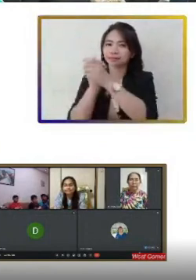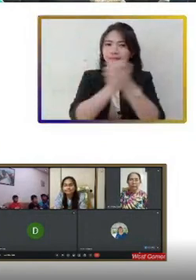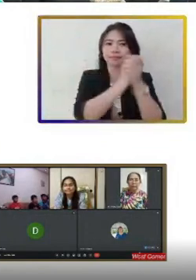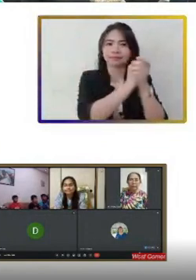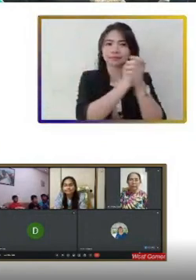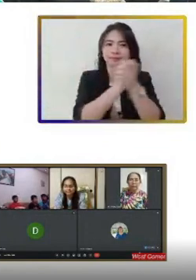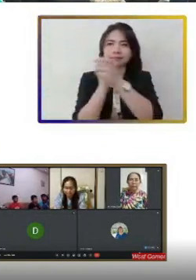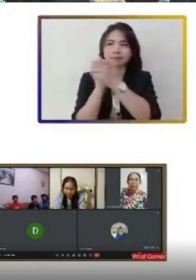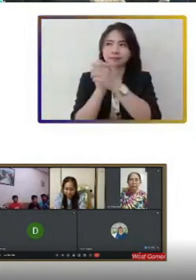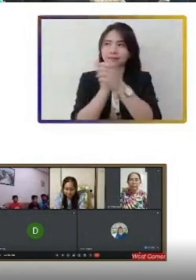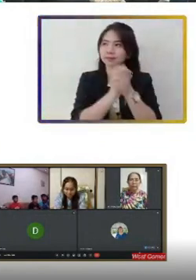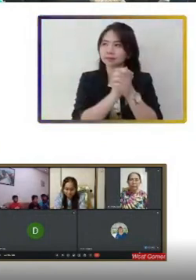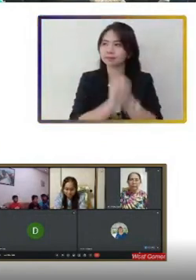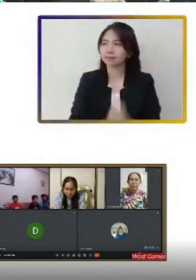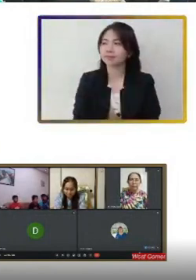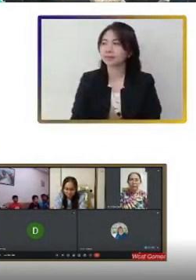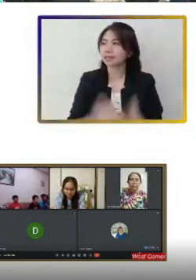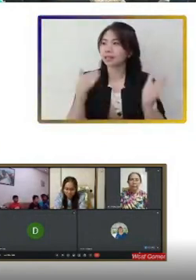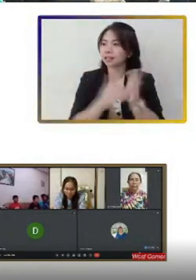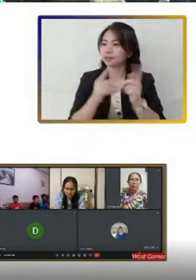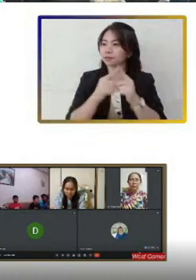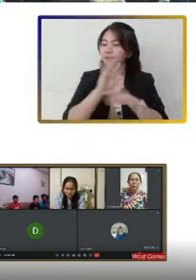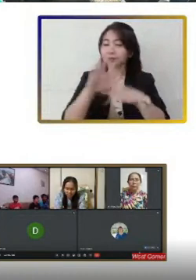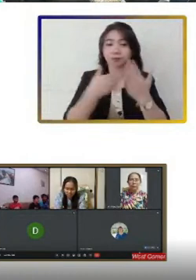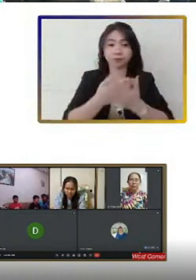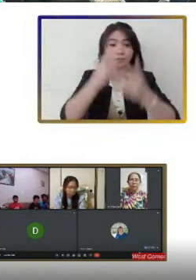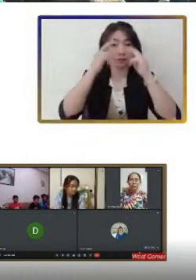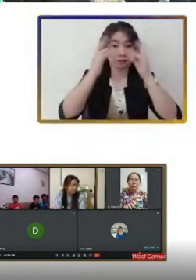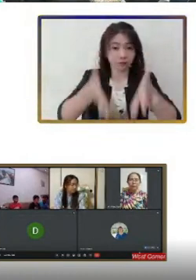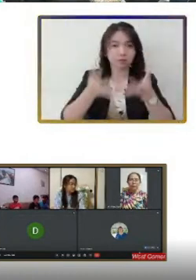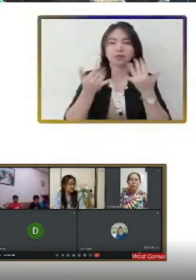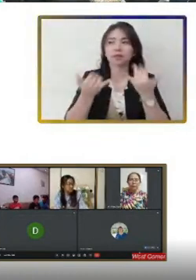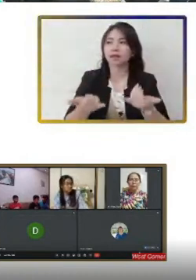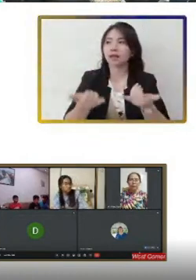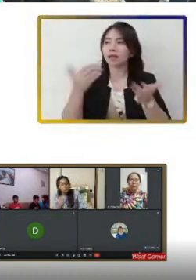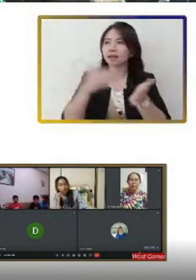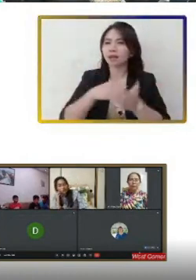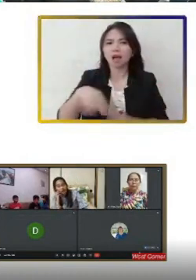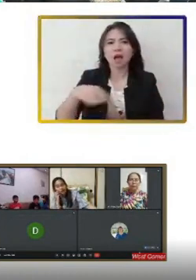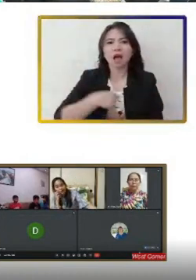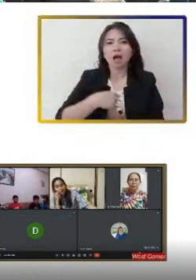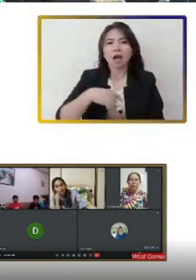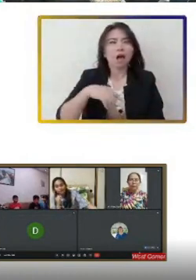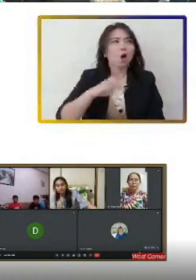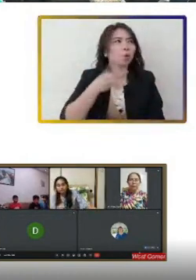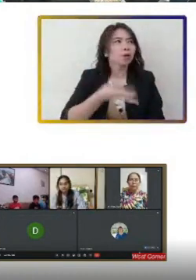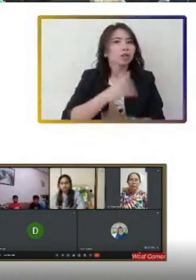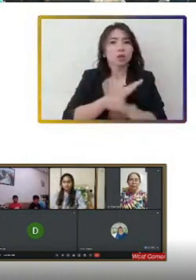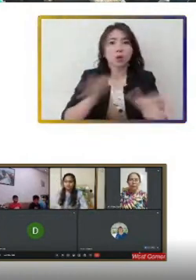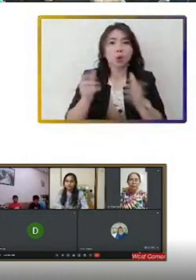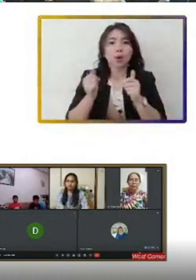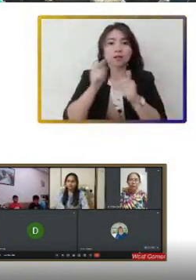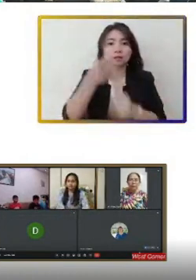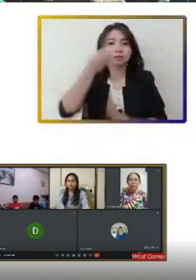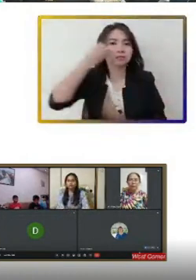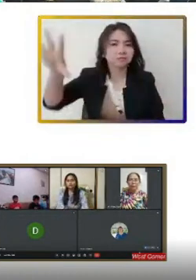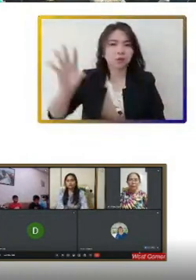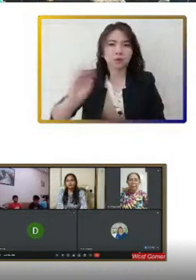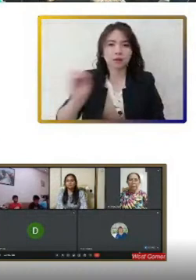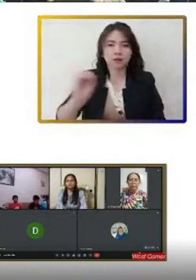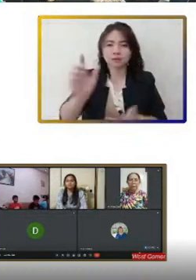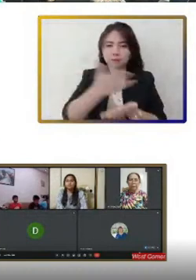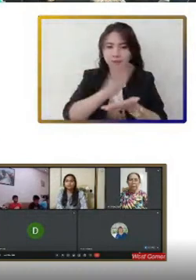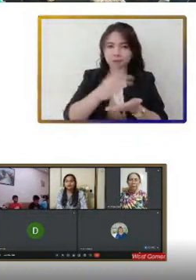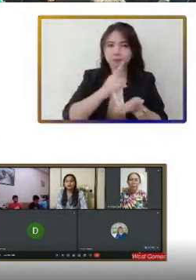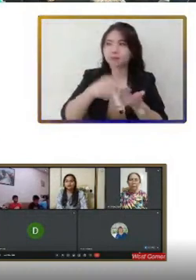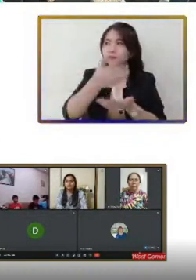Alright, amen. Okay, para po sa aming mga bisita, ayaw po namin umalis kayo rito na wala po kaming binabahagi, kaya pakitayo po